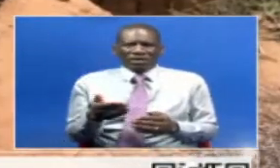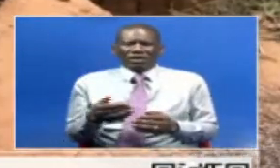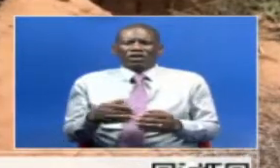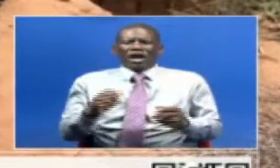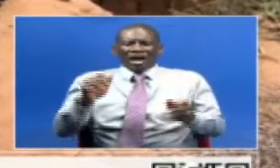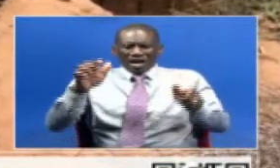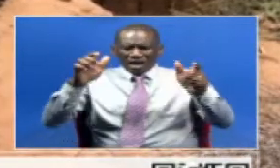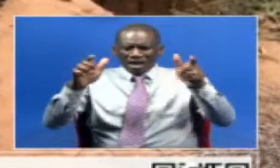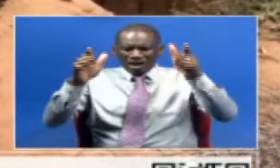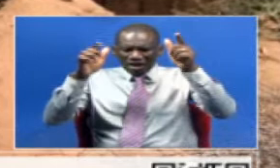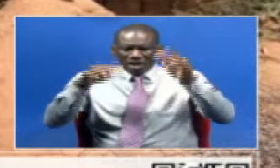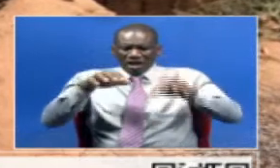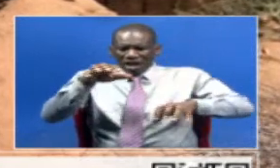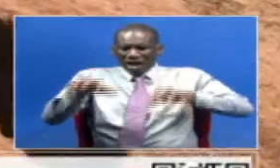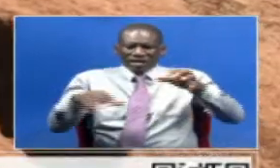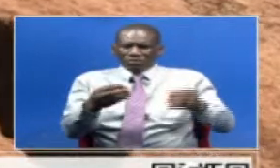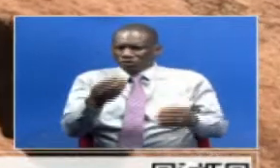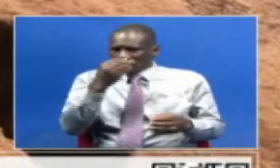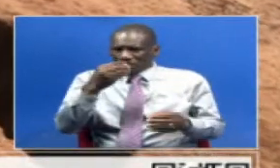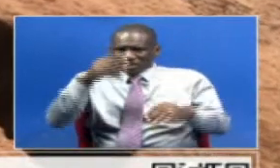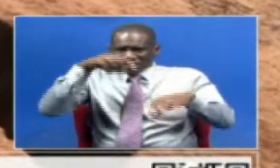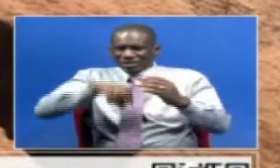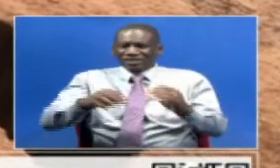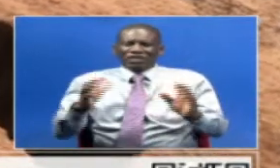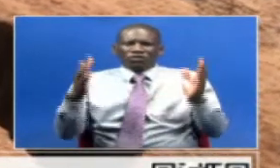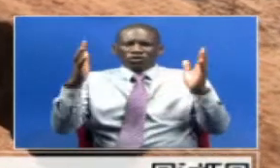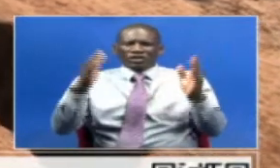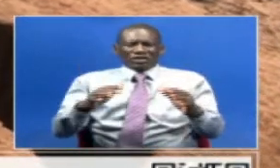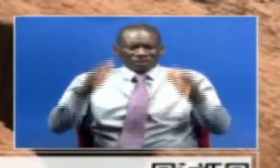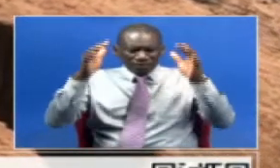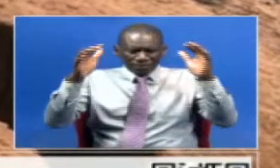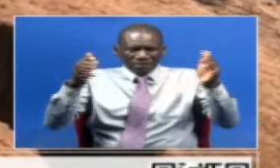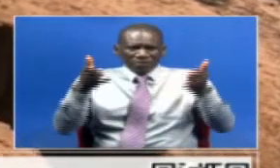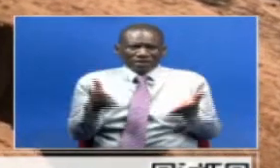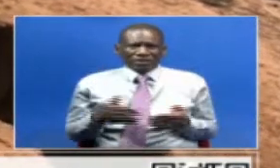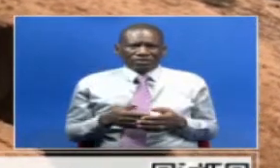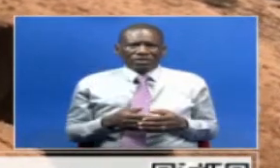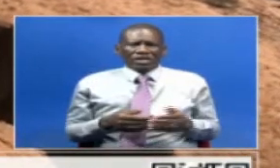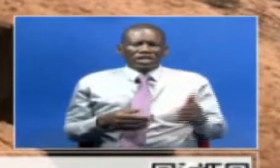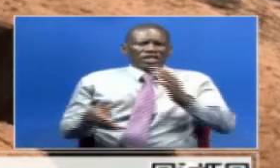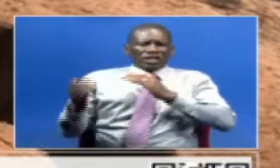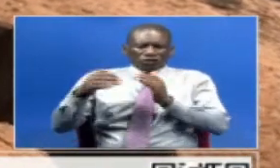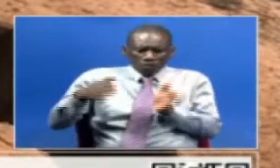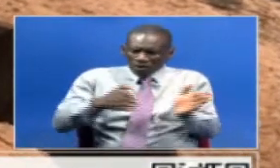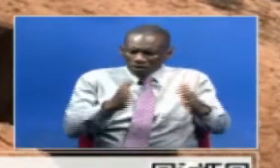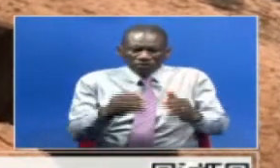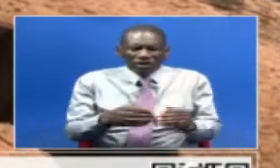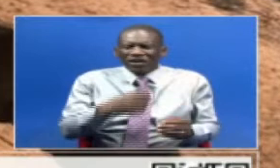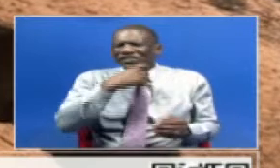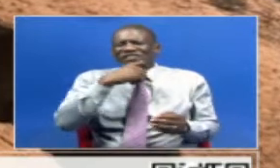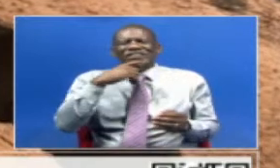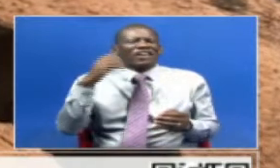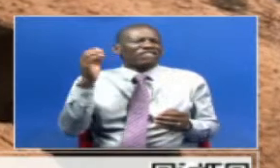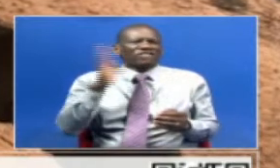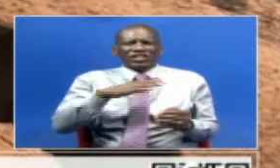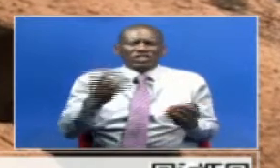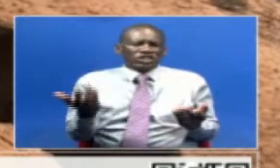na ukulima ndani ya misitu. Kikubwa zaidi, iliyokuwa mito imesalia kuwa mitaro mikubwa.